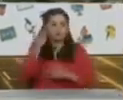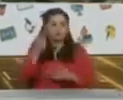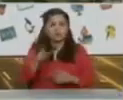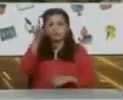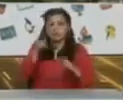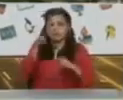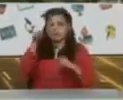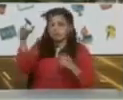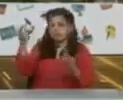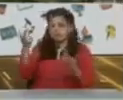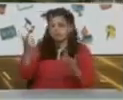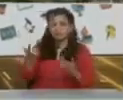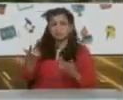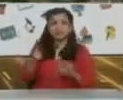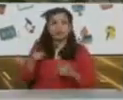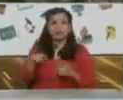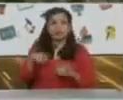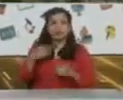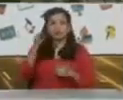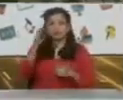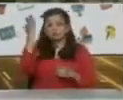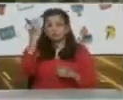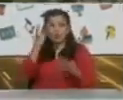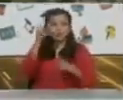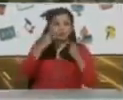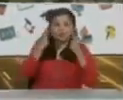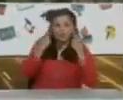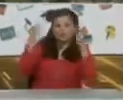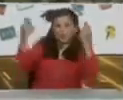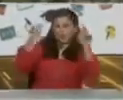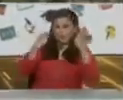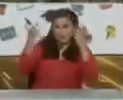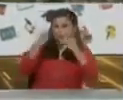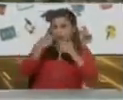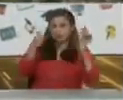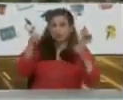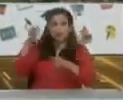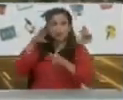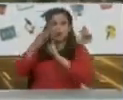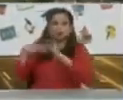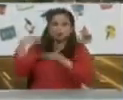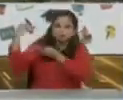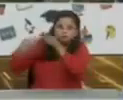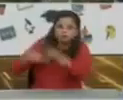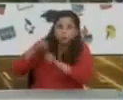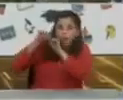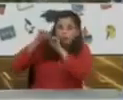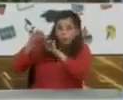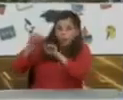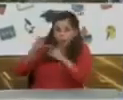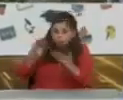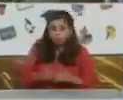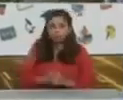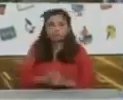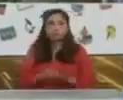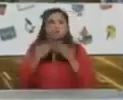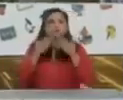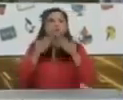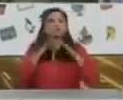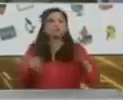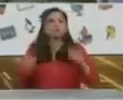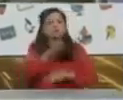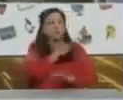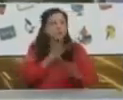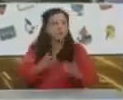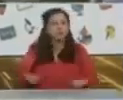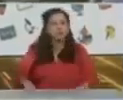सेलिब्रिटी के कल्चर के कारण और उसका प्रभाव होने के कारण स्टूडेंट लाइफ